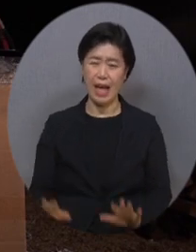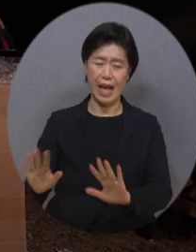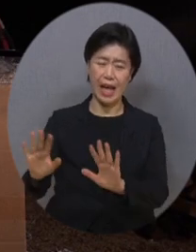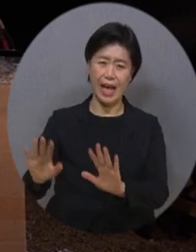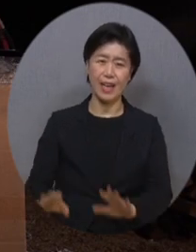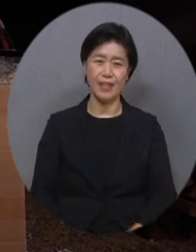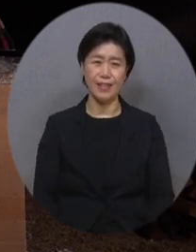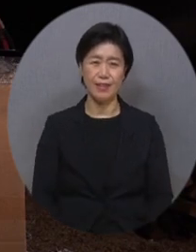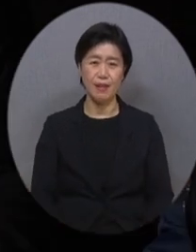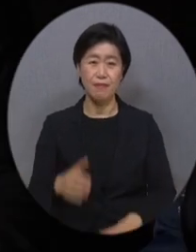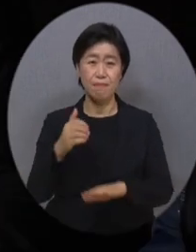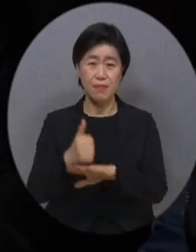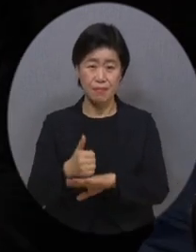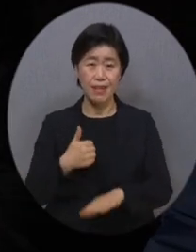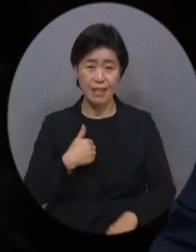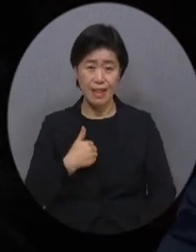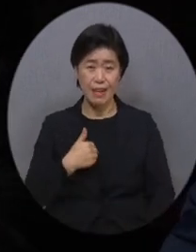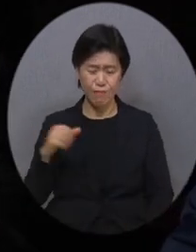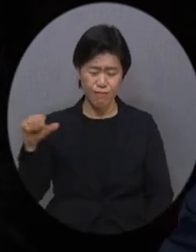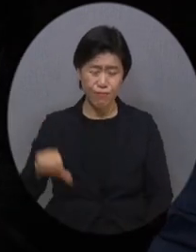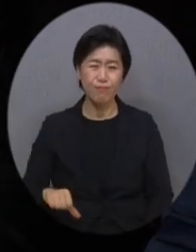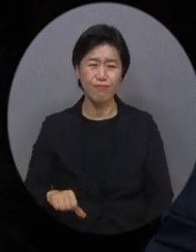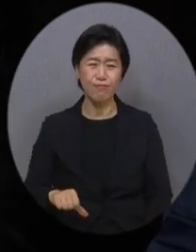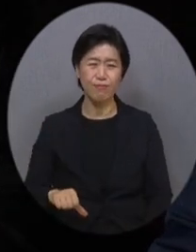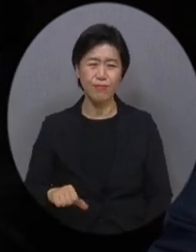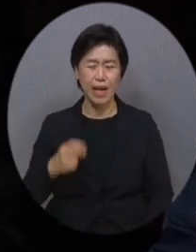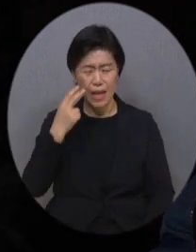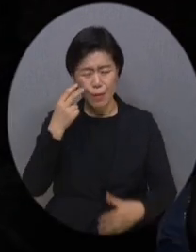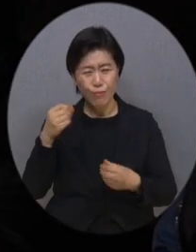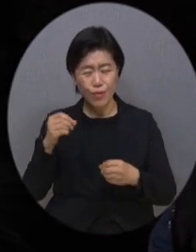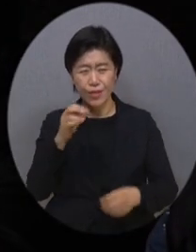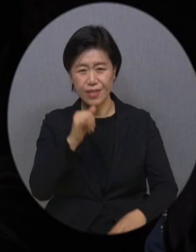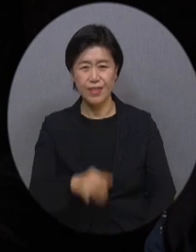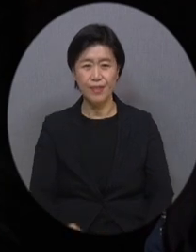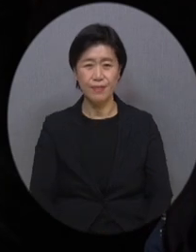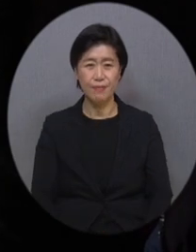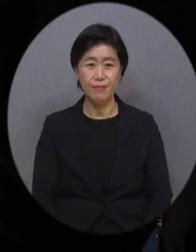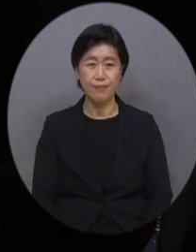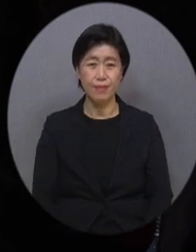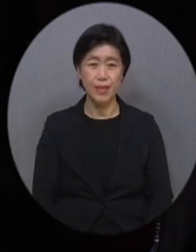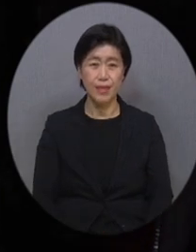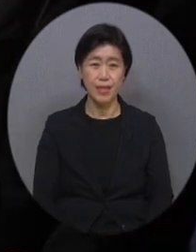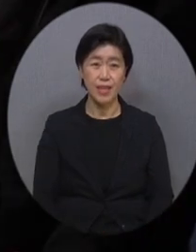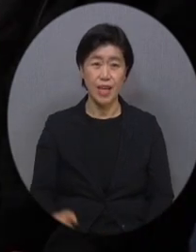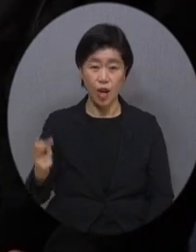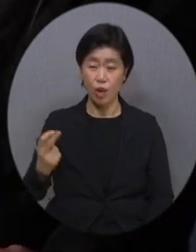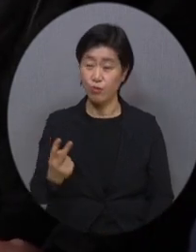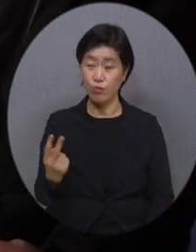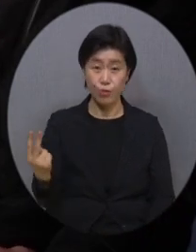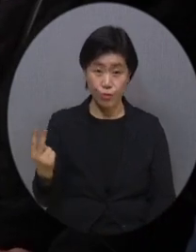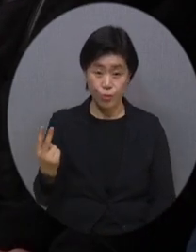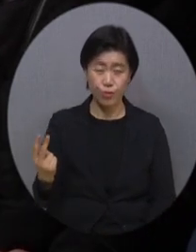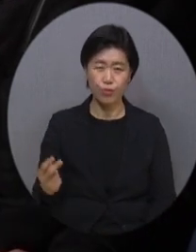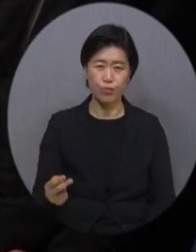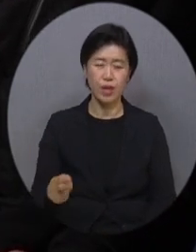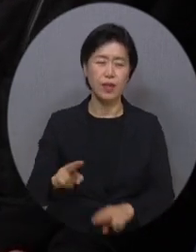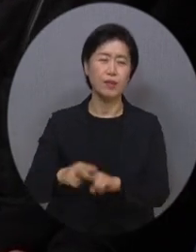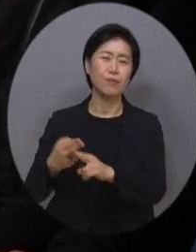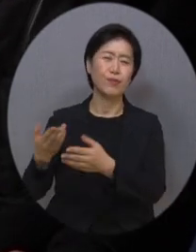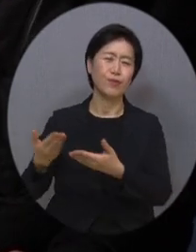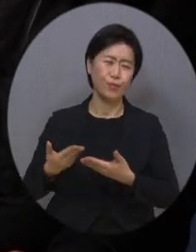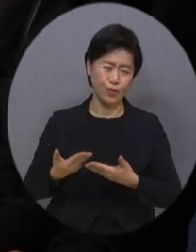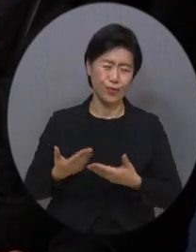오비 내가지고 저준 거예요. 형님들이 우리 저기 자기 개업한 거 선물 보낸